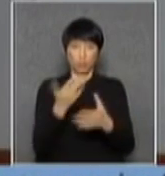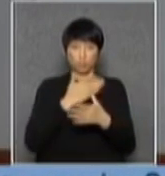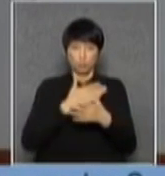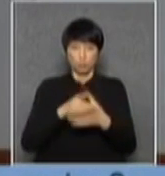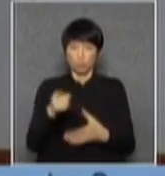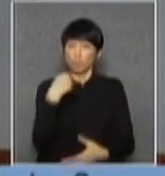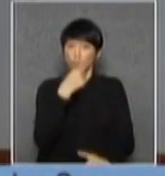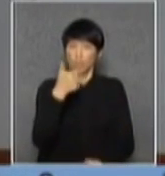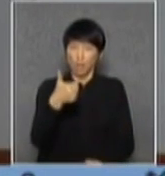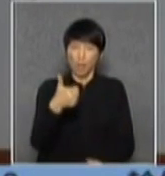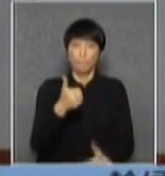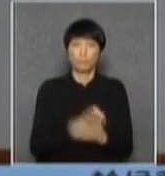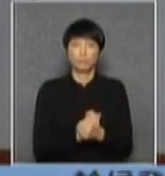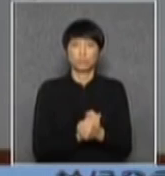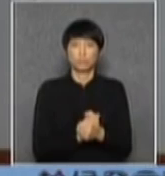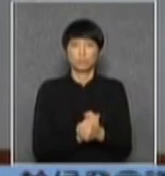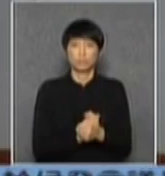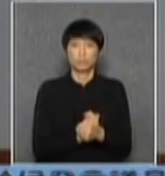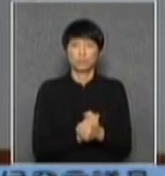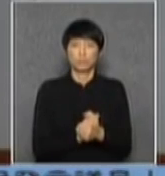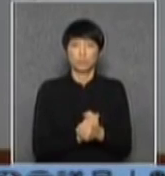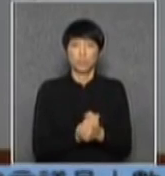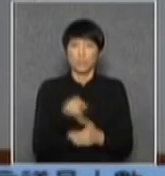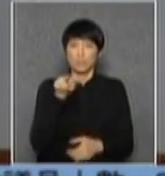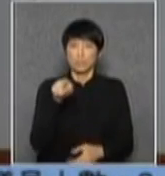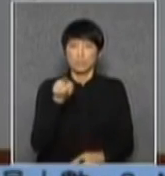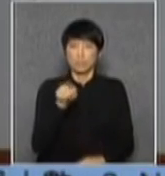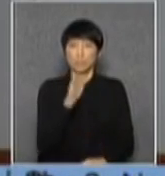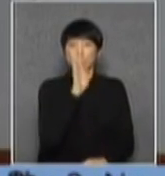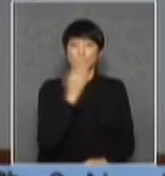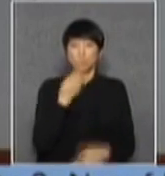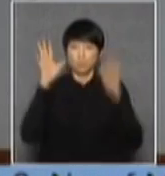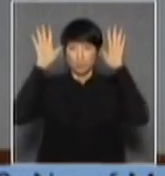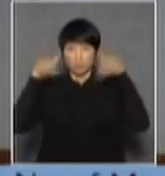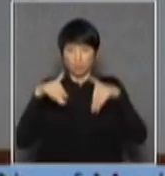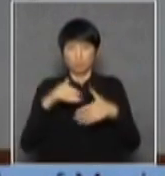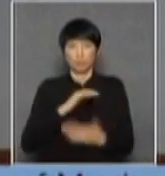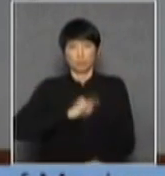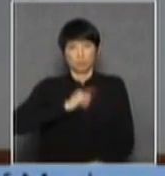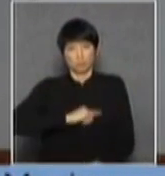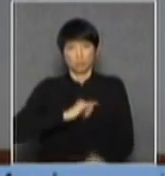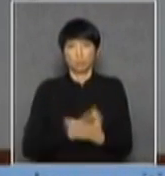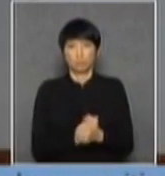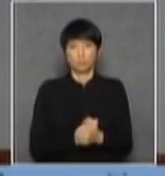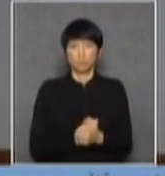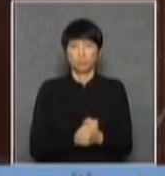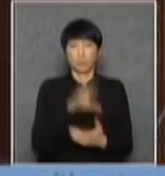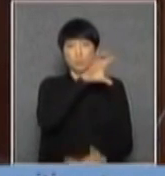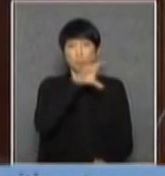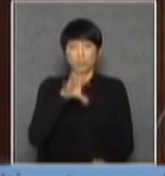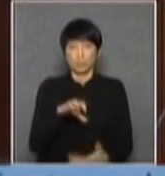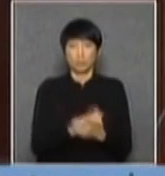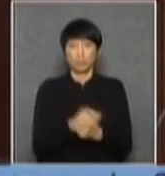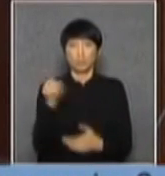得啱，一言驚醒夢中人。對於呢啲咁嘅智力低下、心術不正、抄襲成風嘅